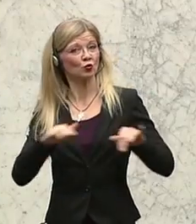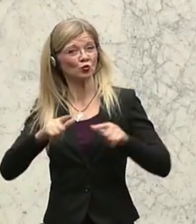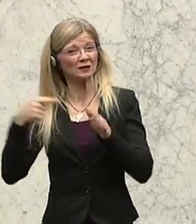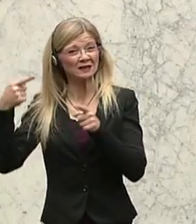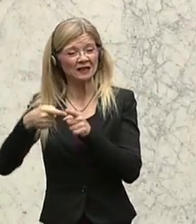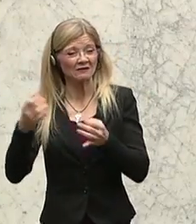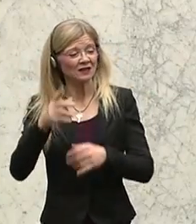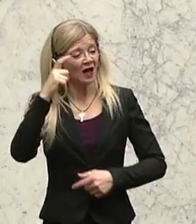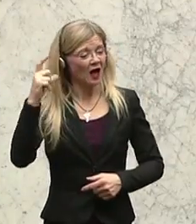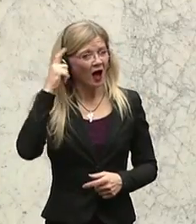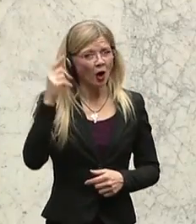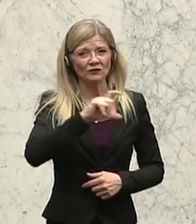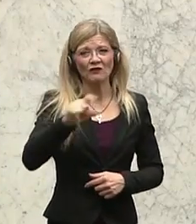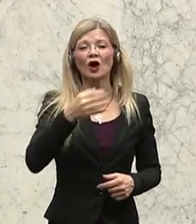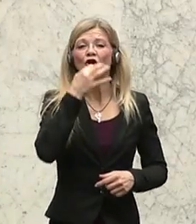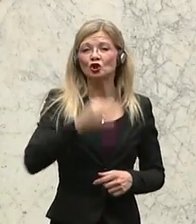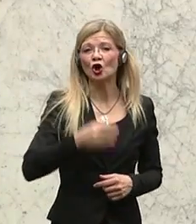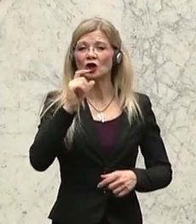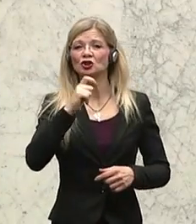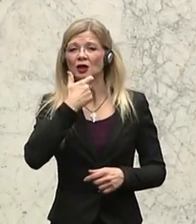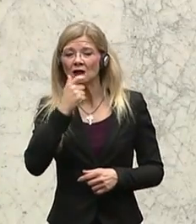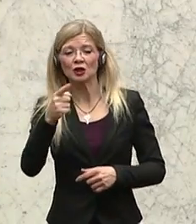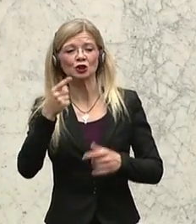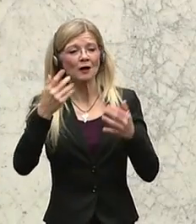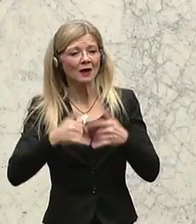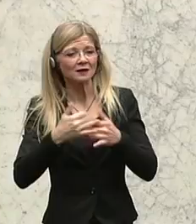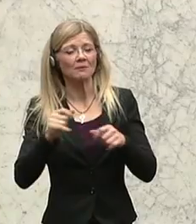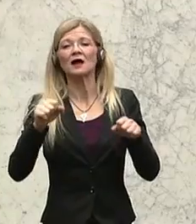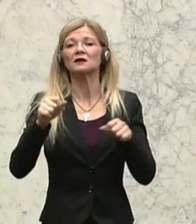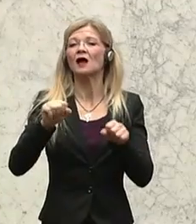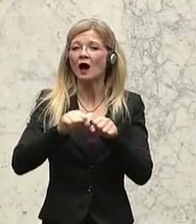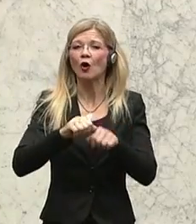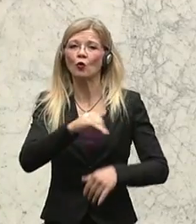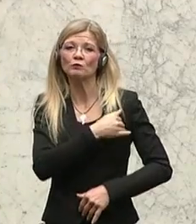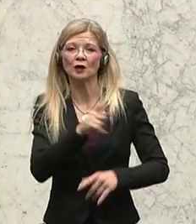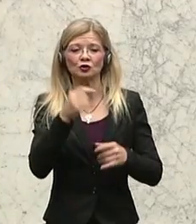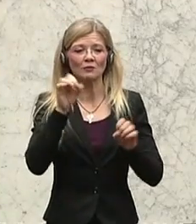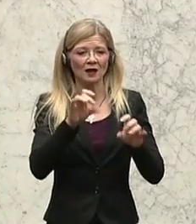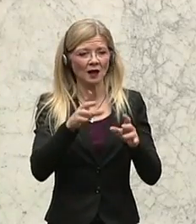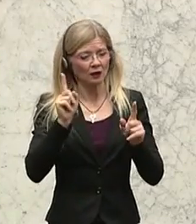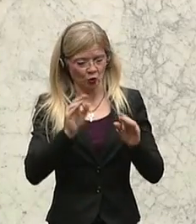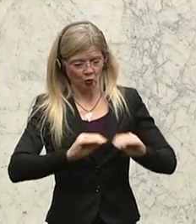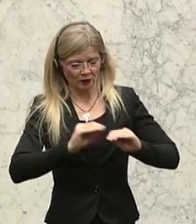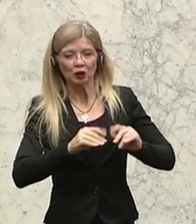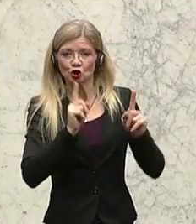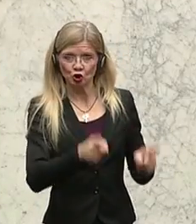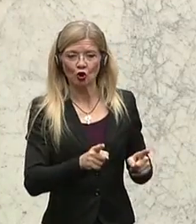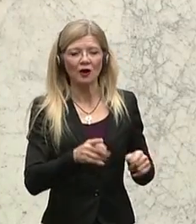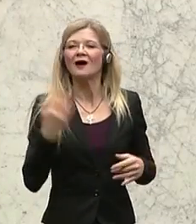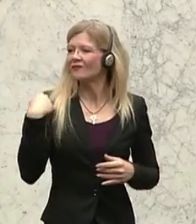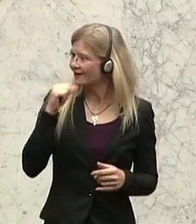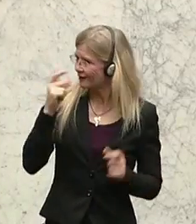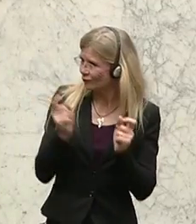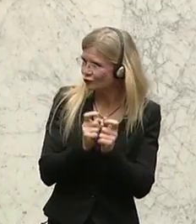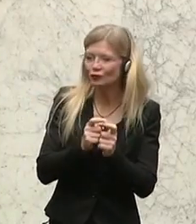und Mathematik Gymnasiallehrer auch unterrichten. Das hat jetzt auch nicht funktioniert, weil zu wenig Schüler, weil zu wenig Lehrer zur